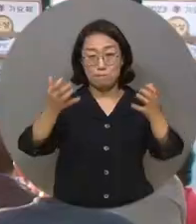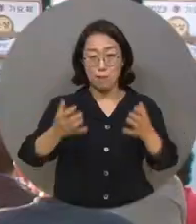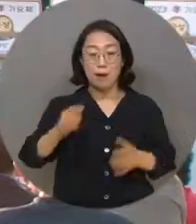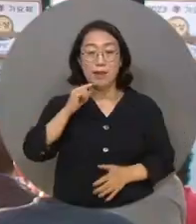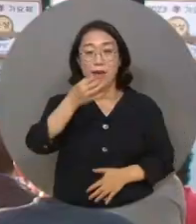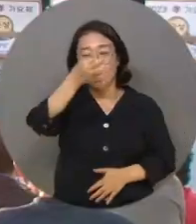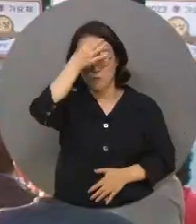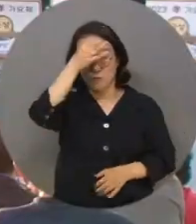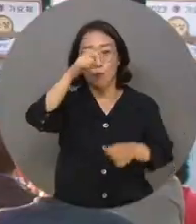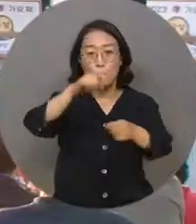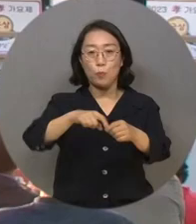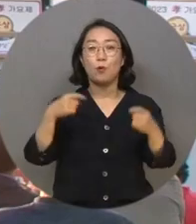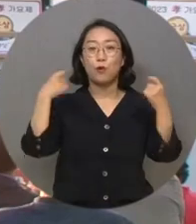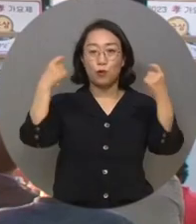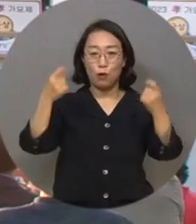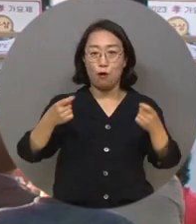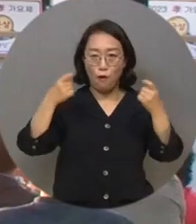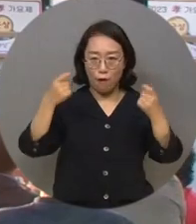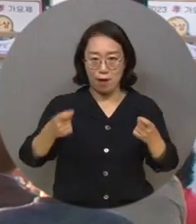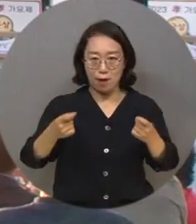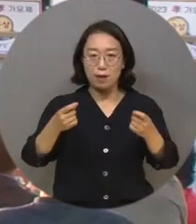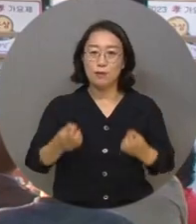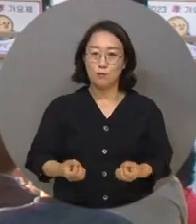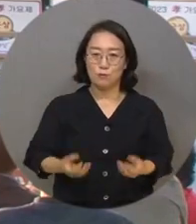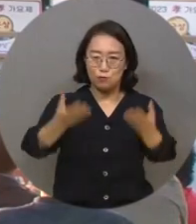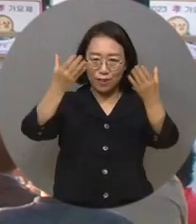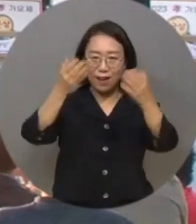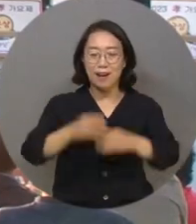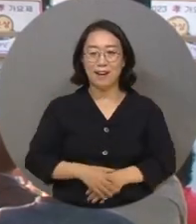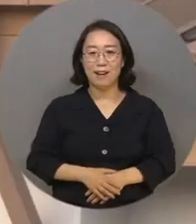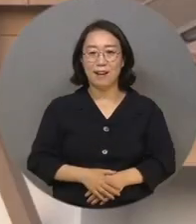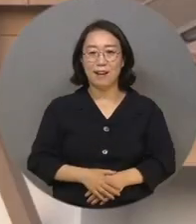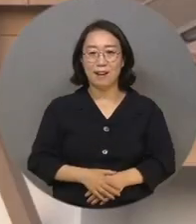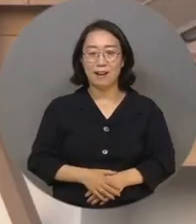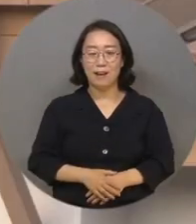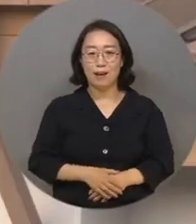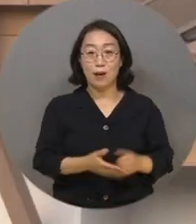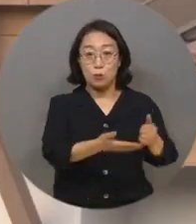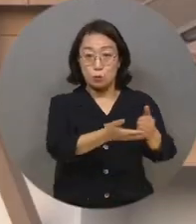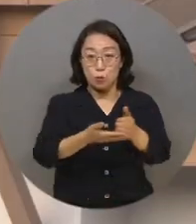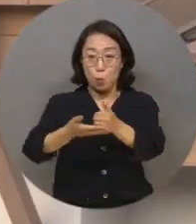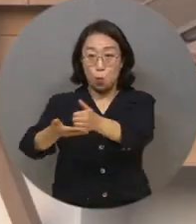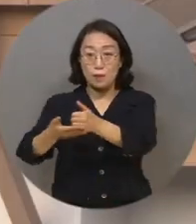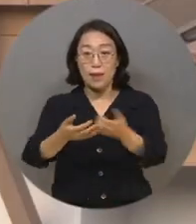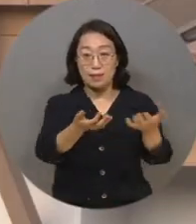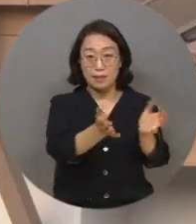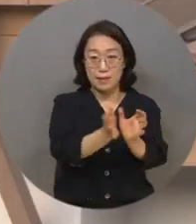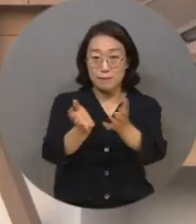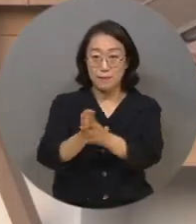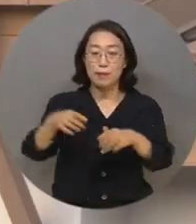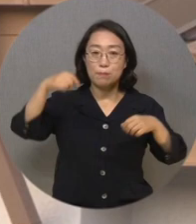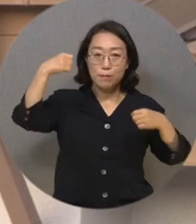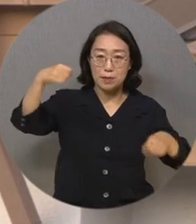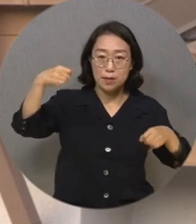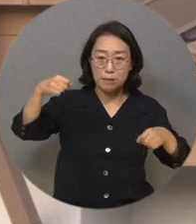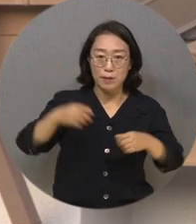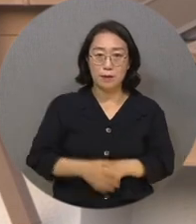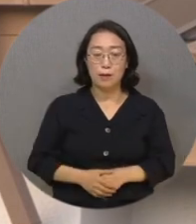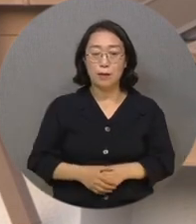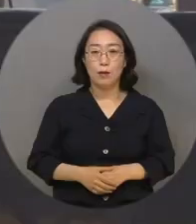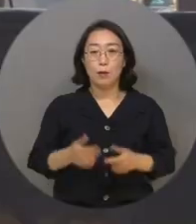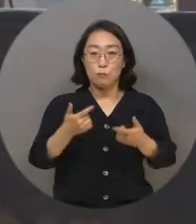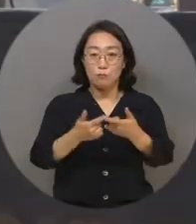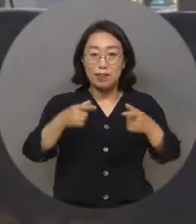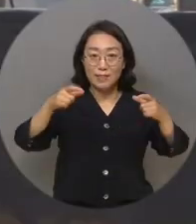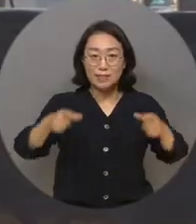주제를 바탕으로 행사가 진행되었습니다. 초청 공연팀들의 멋진 무대에 이어 가요제에 참가한